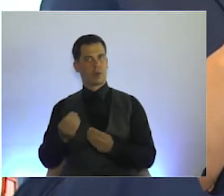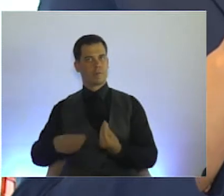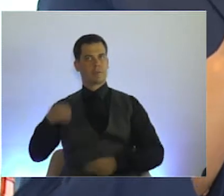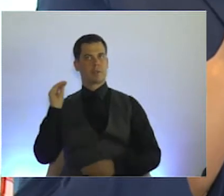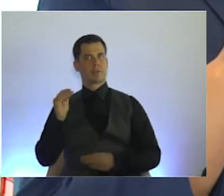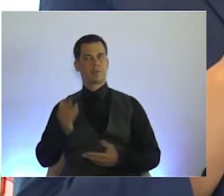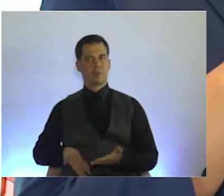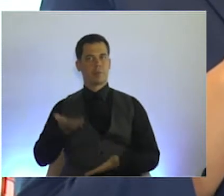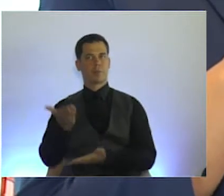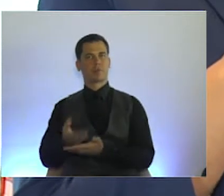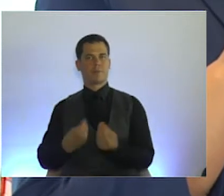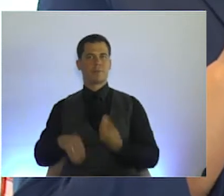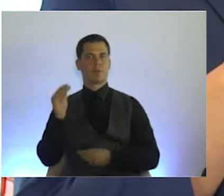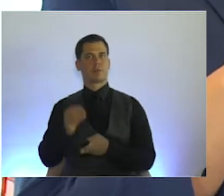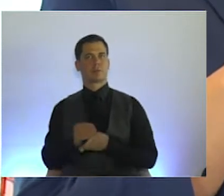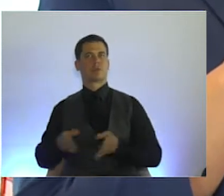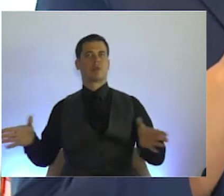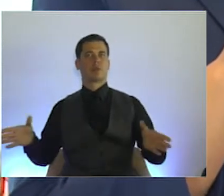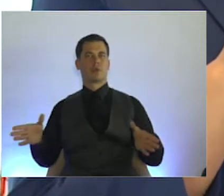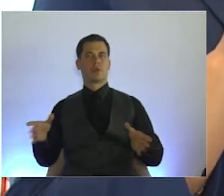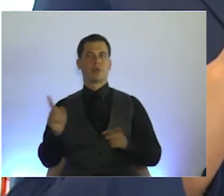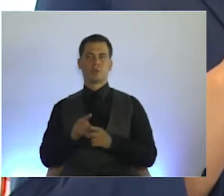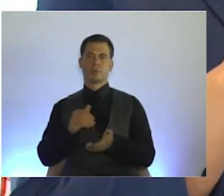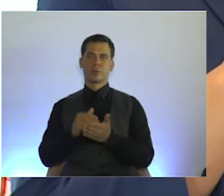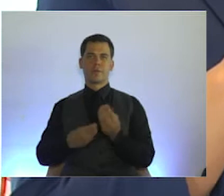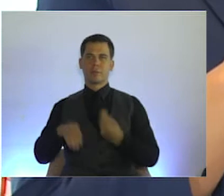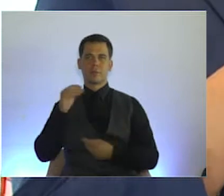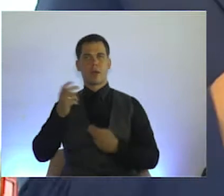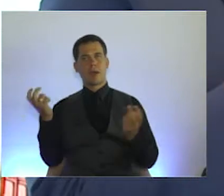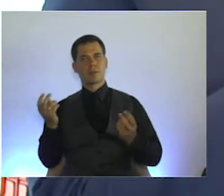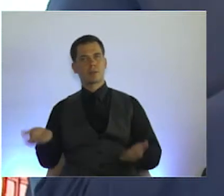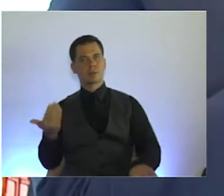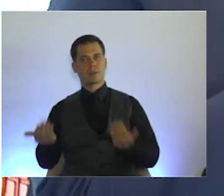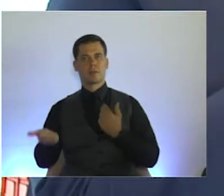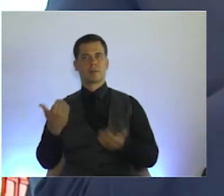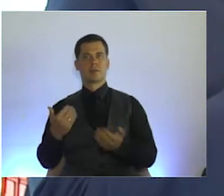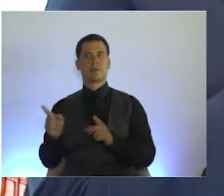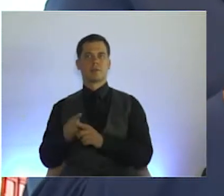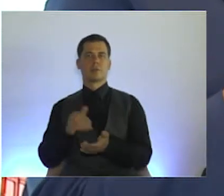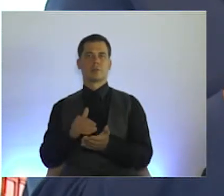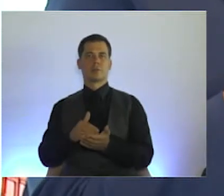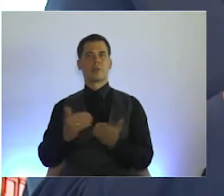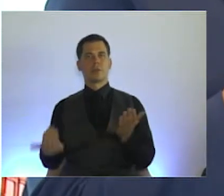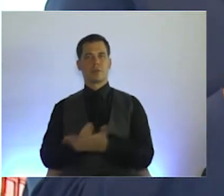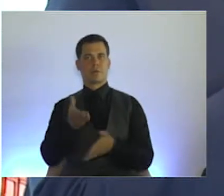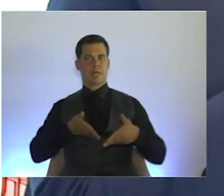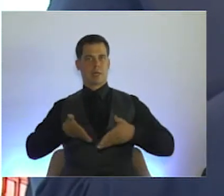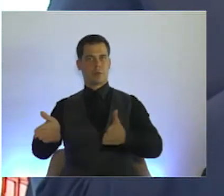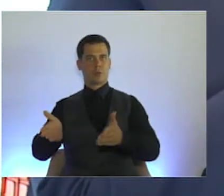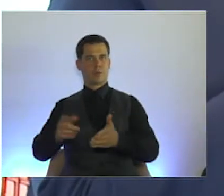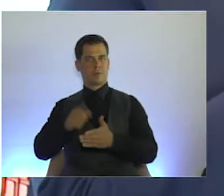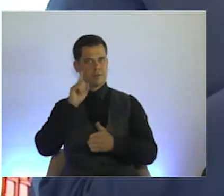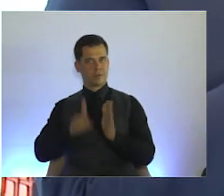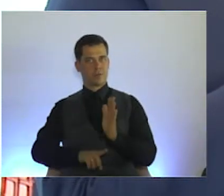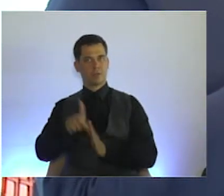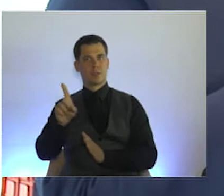być coraz, proszę Państwa, lepsza, coraz bardziej atrakcyjna. Trzeba oferować takie kierunki kształcenia,